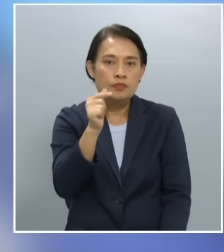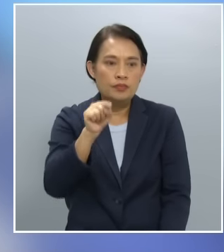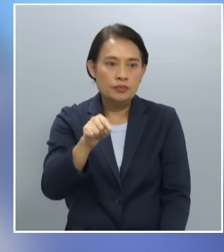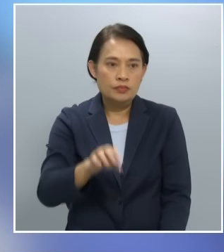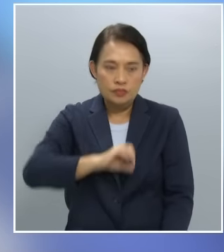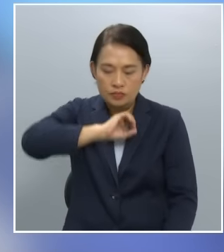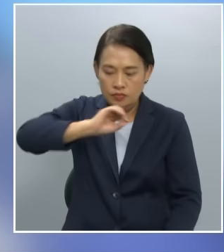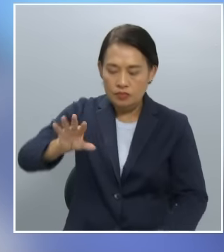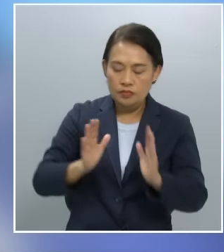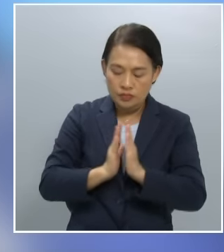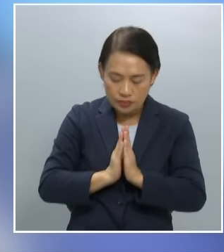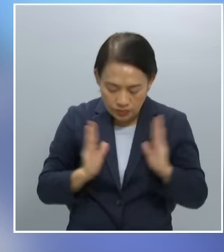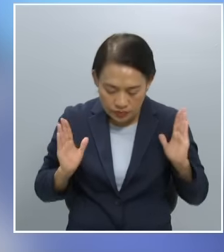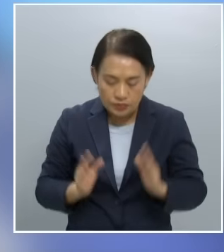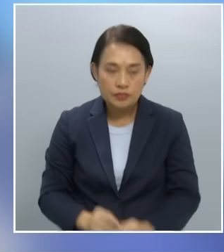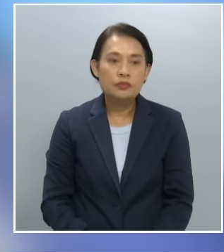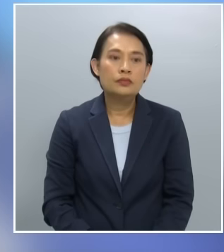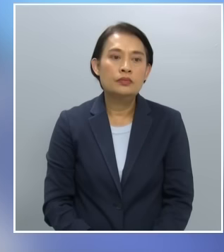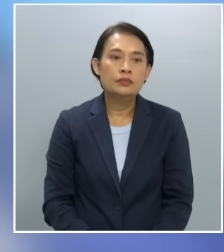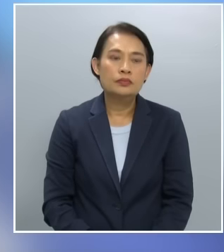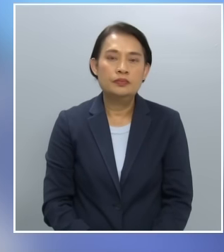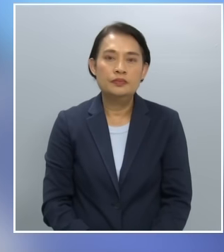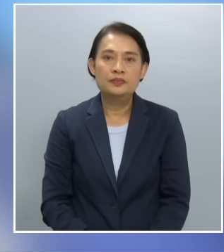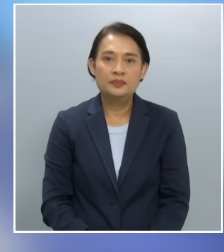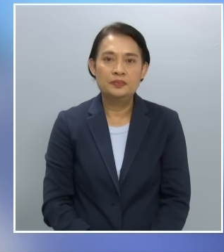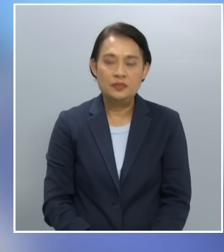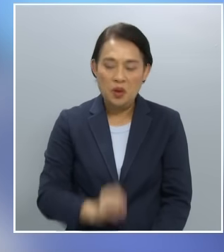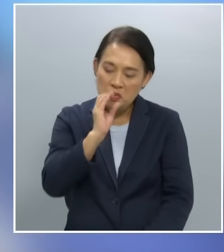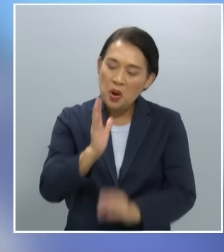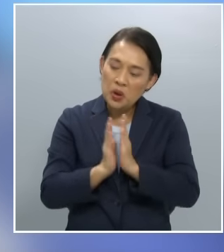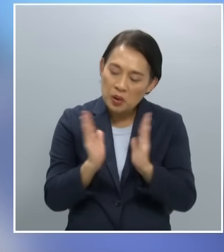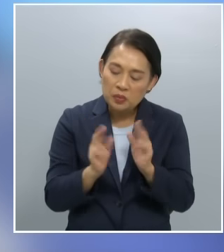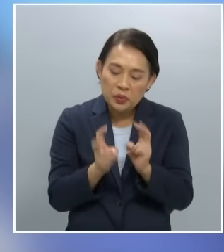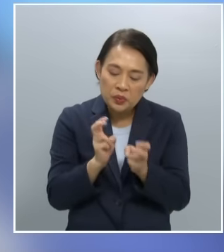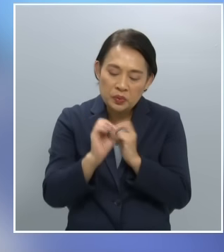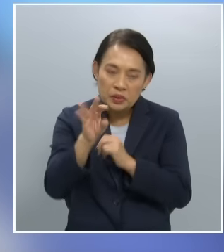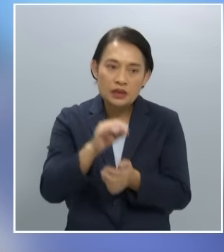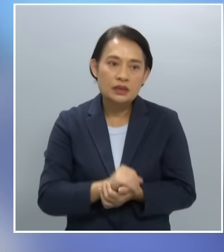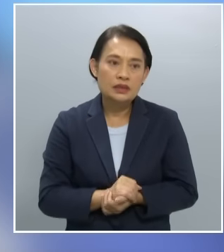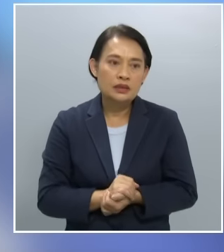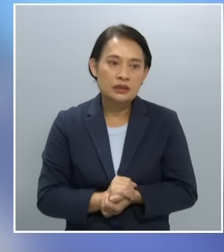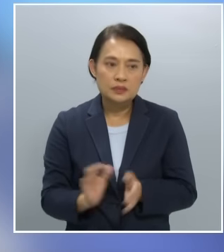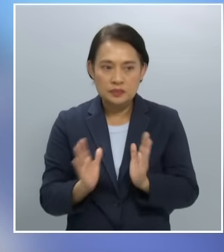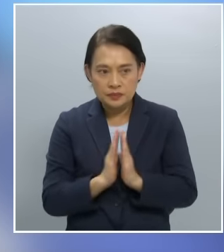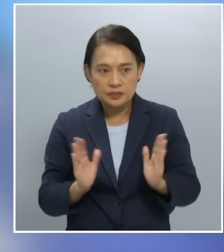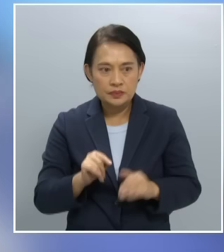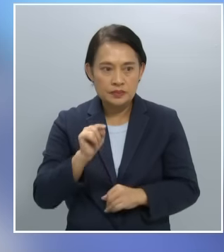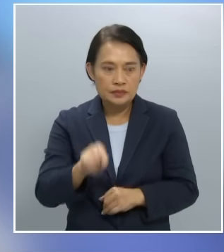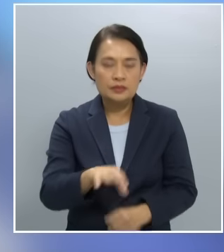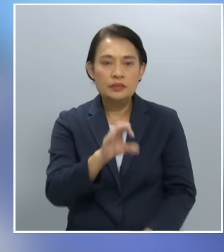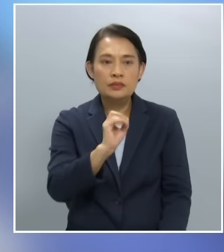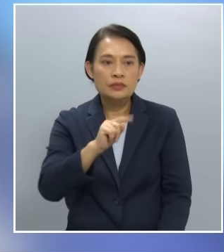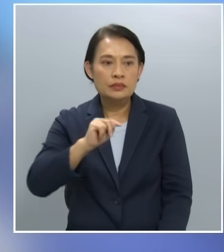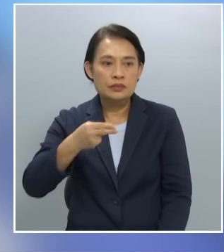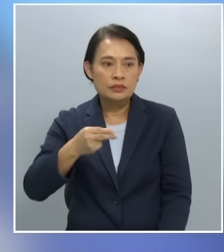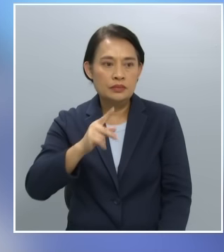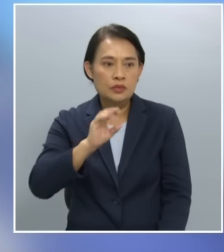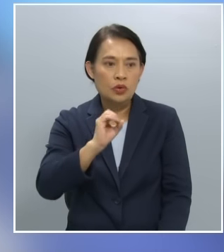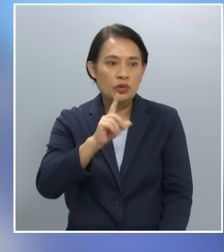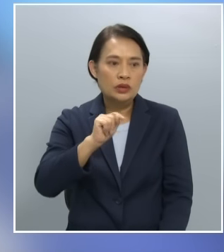ครับค่ะบอมส่งไปเลยขอบคุณครับนี่ otpนี่นะส่งมาเรียบร้อยยืนยันรับ 60,000